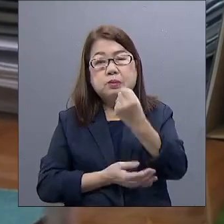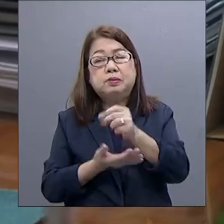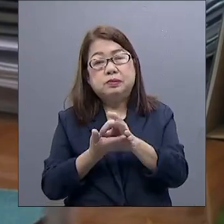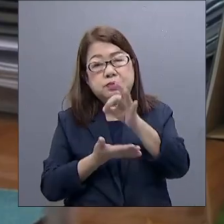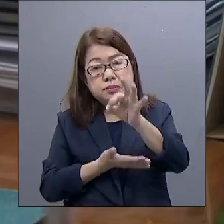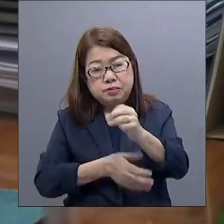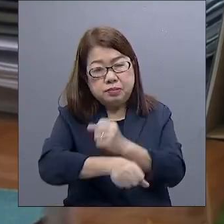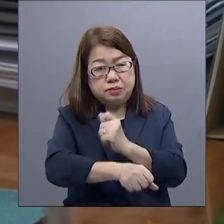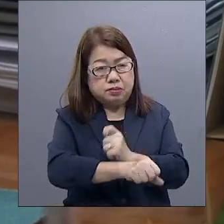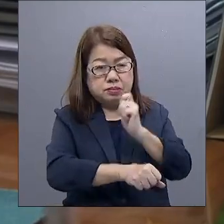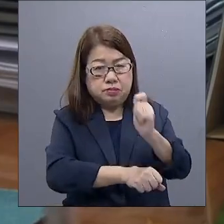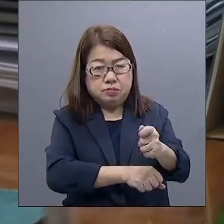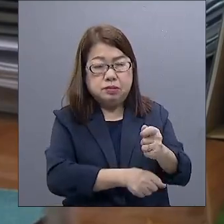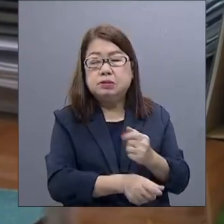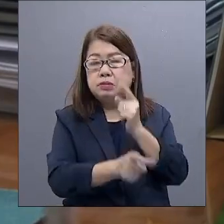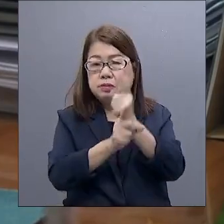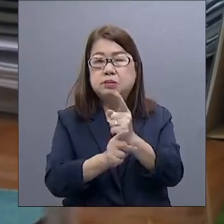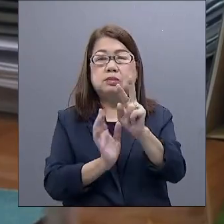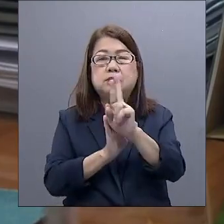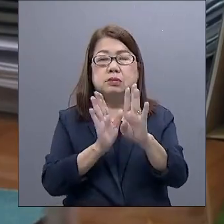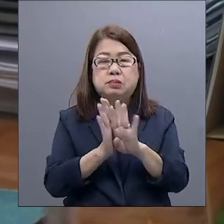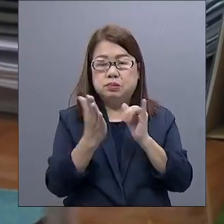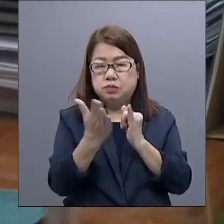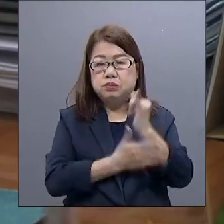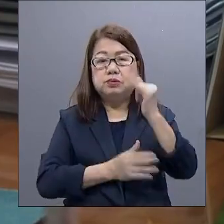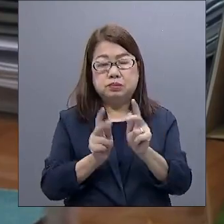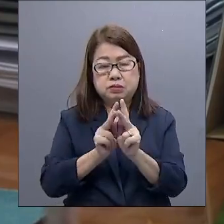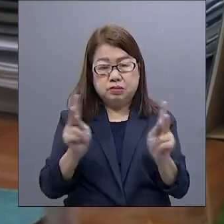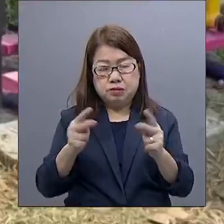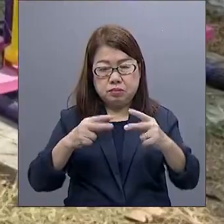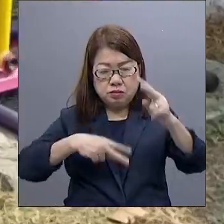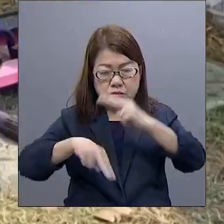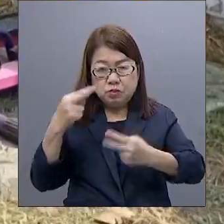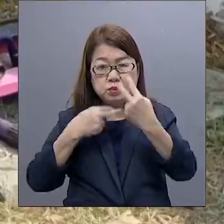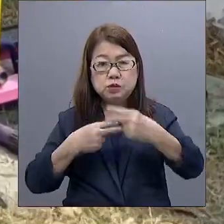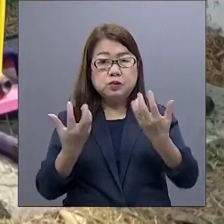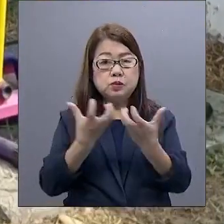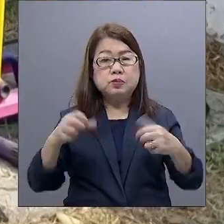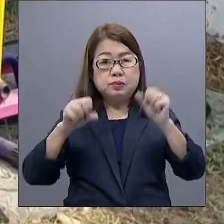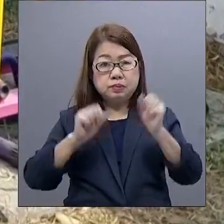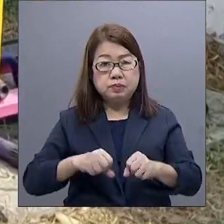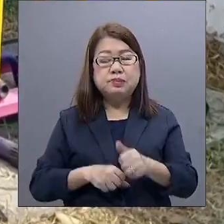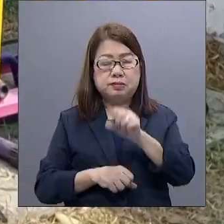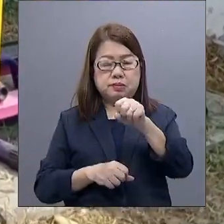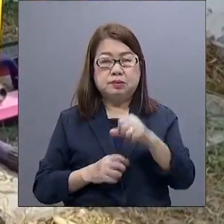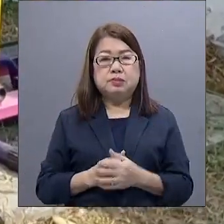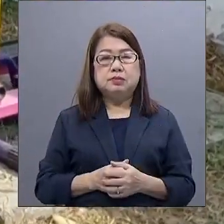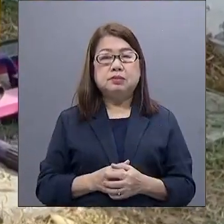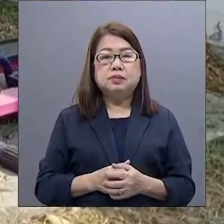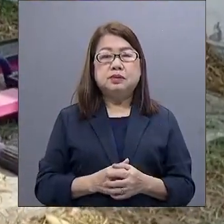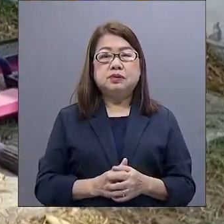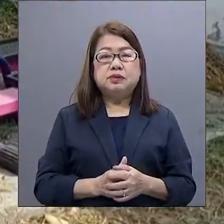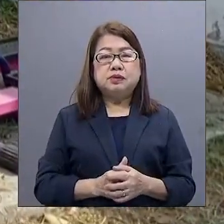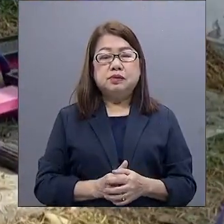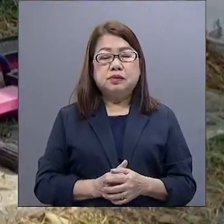ตกตองตามระเบีด ทุกอย่างครับ มนนบาดตดป